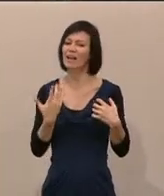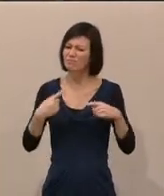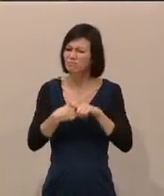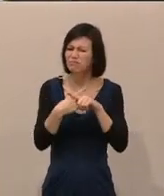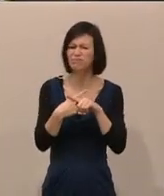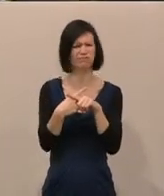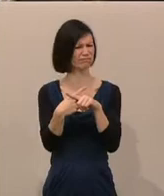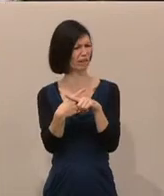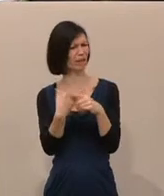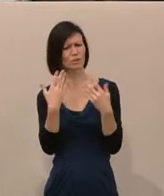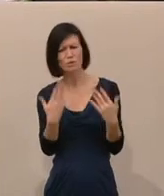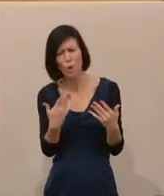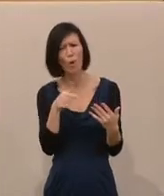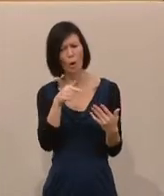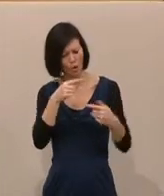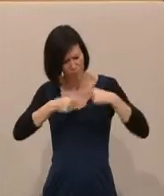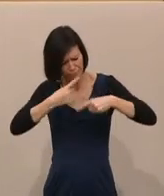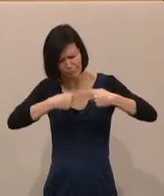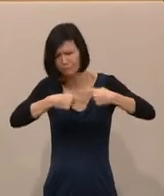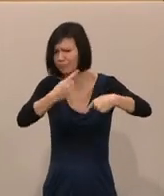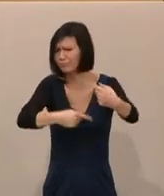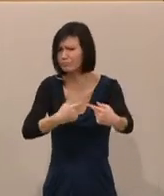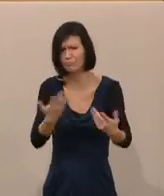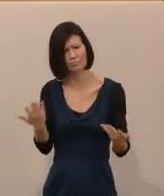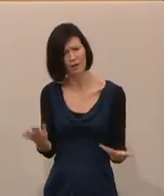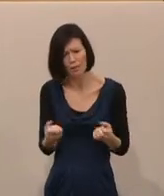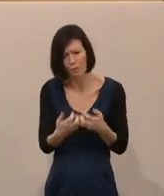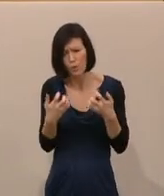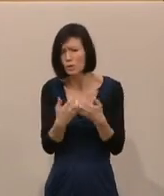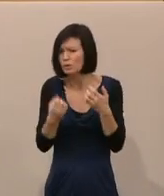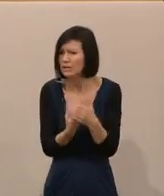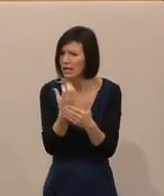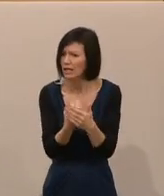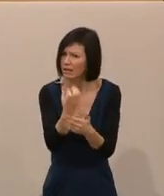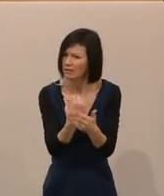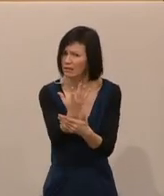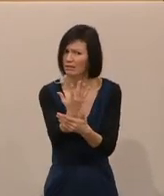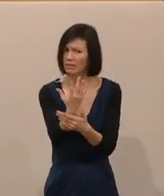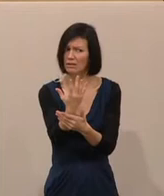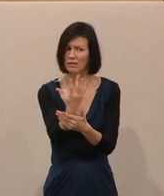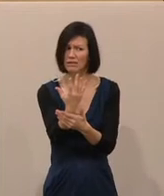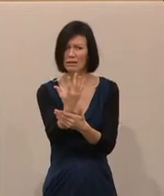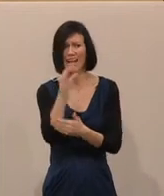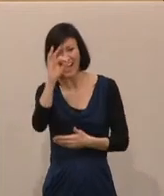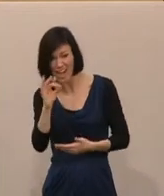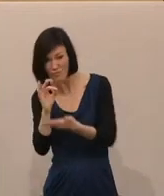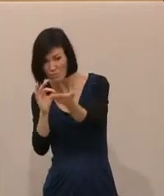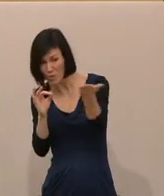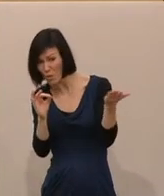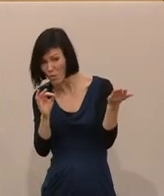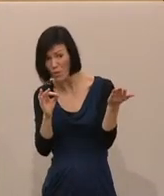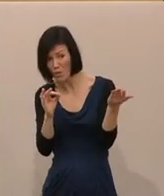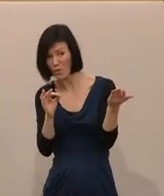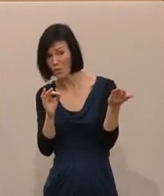ist der Motor dieser Koalition. Und dass Sie, meine Damen und Herren von der FPÖ, den kleinen